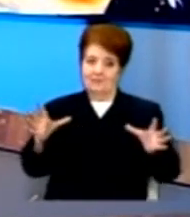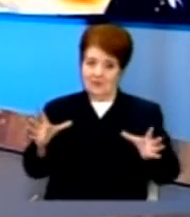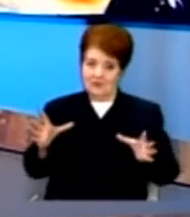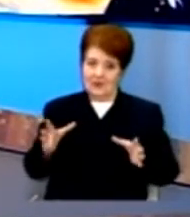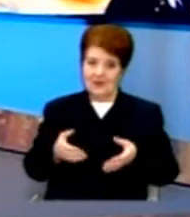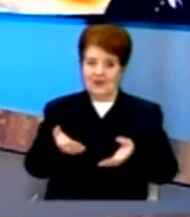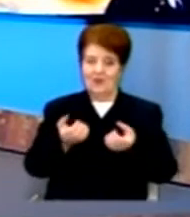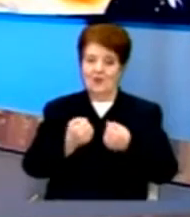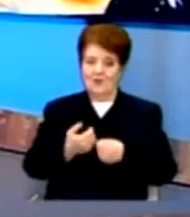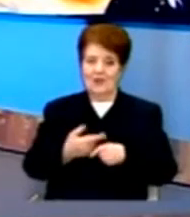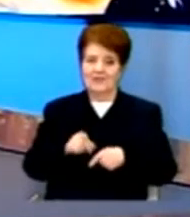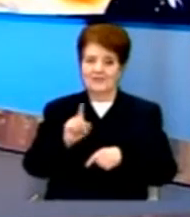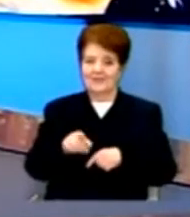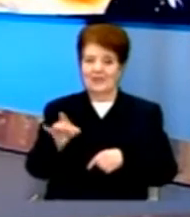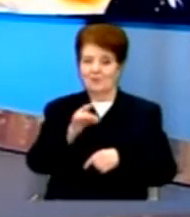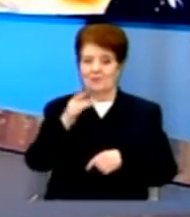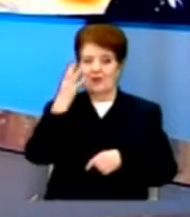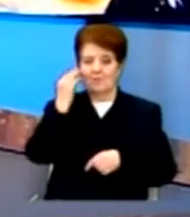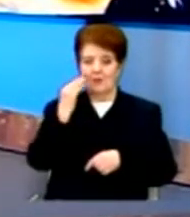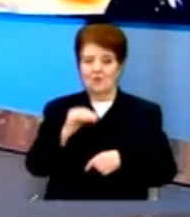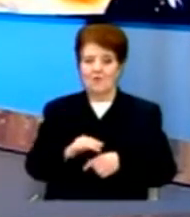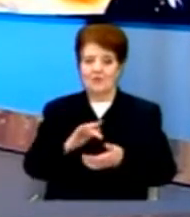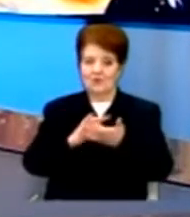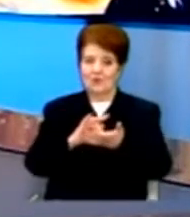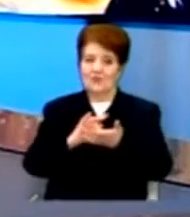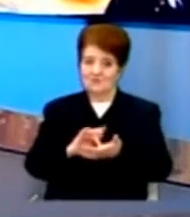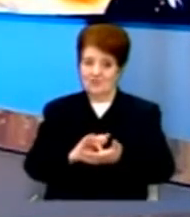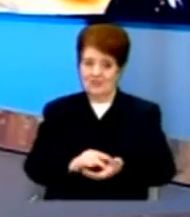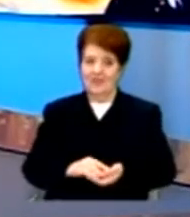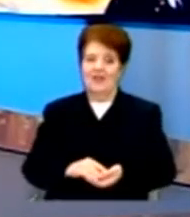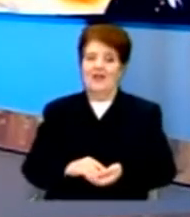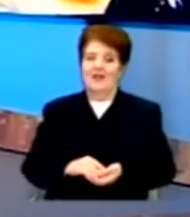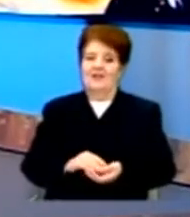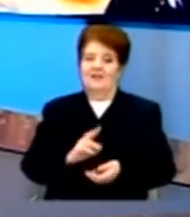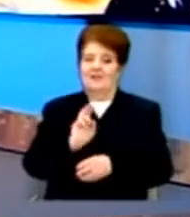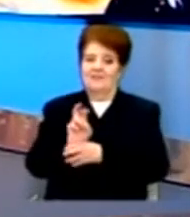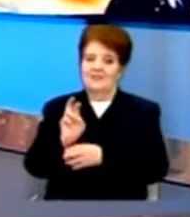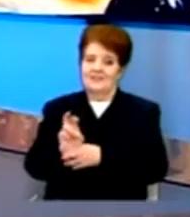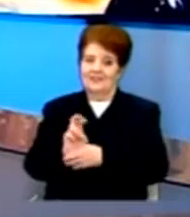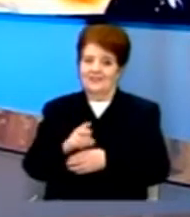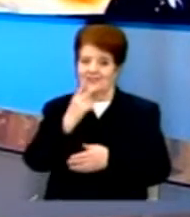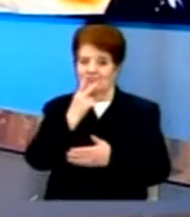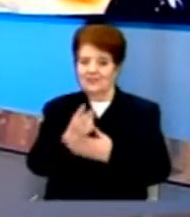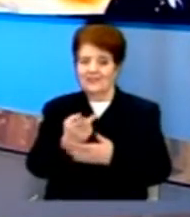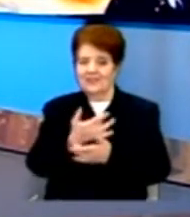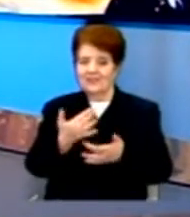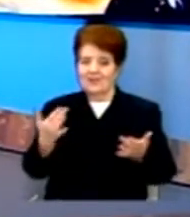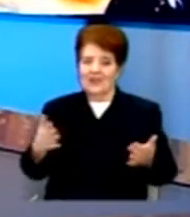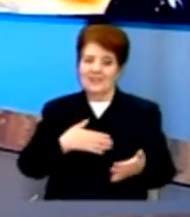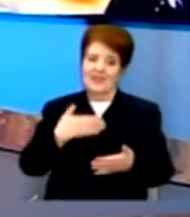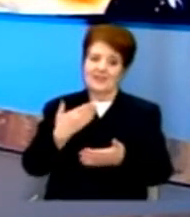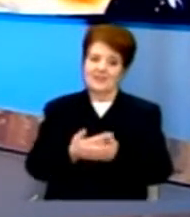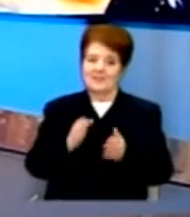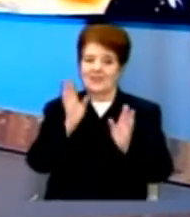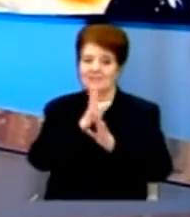luat cu asalt agropensiunile din Republica Moldova. Pe lângă odihna mult așteptată, vizitatorii sunt antrenați în diverse activități specifice